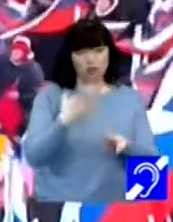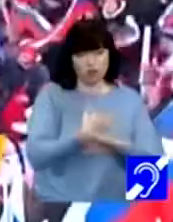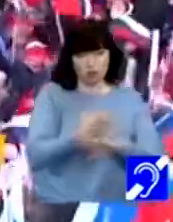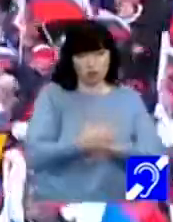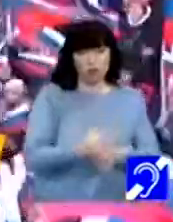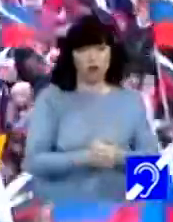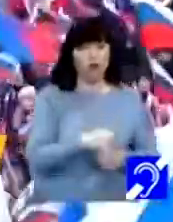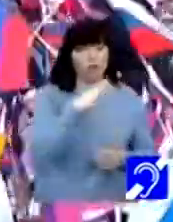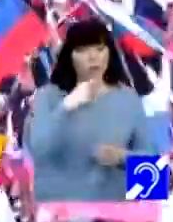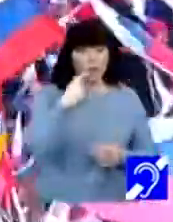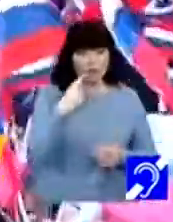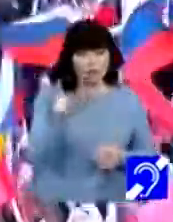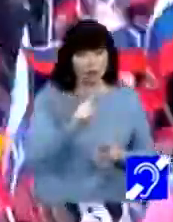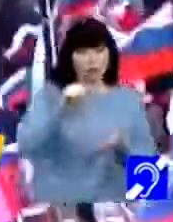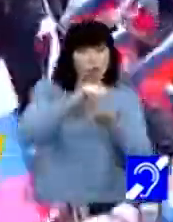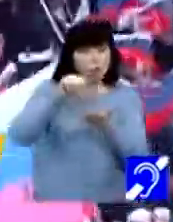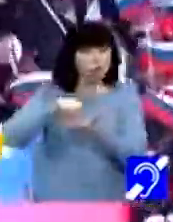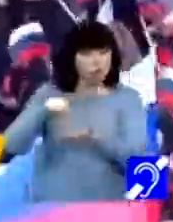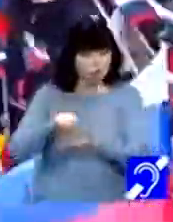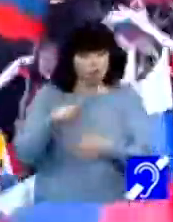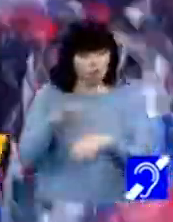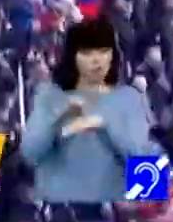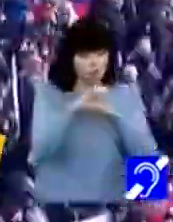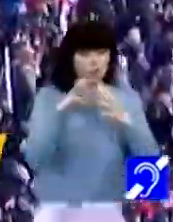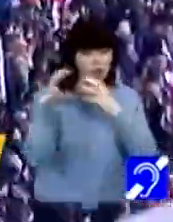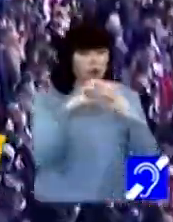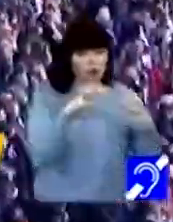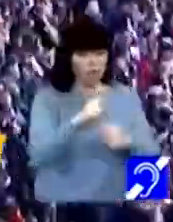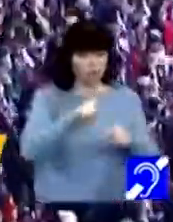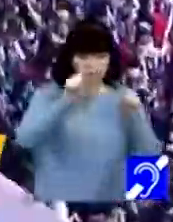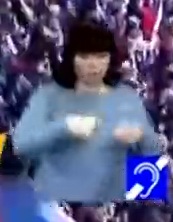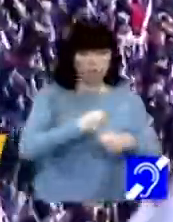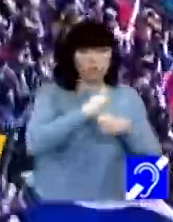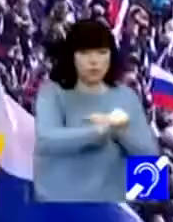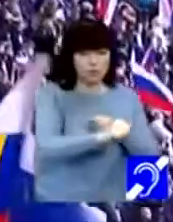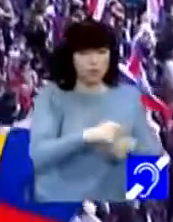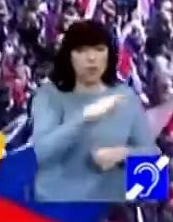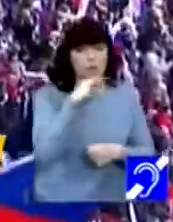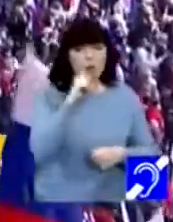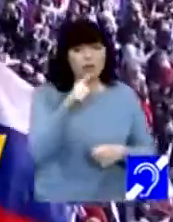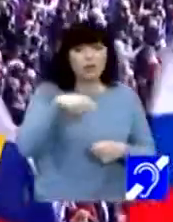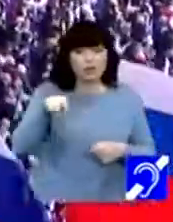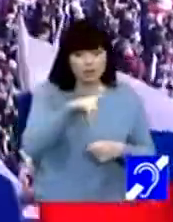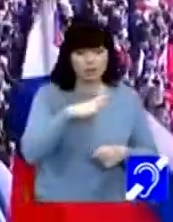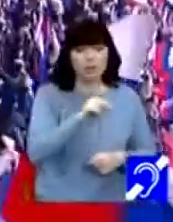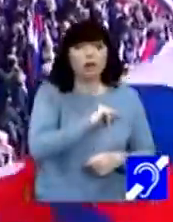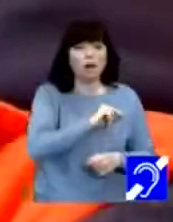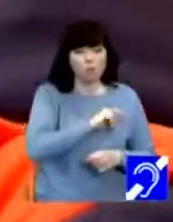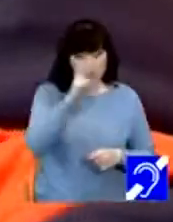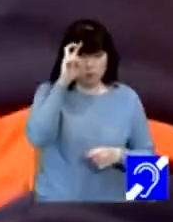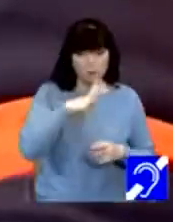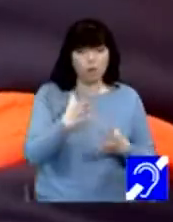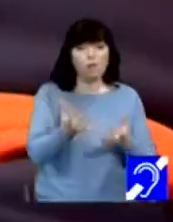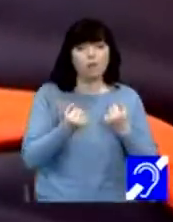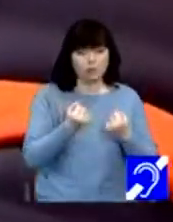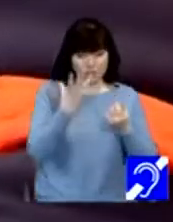unor jurnaliști de la fața locului și participanții au fost aduși cu autobuzele, forțat obligat la petrecere. Majoritatea erau angajați la stat și au primit zi